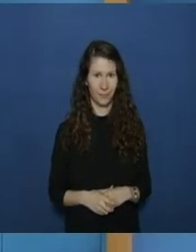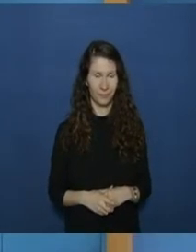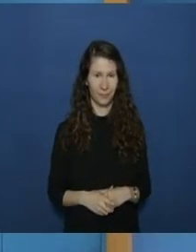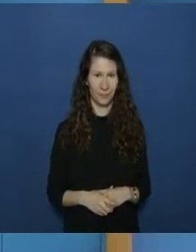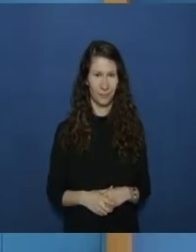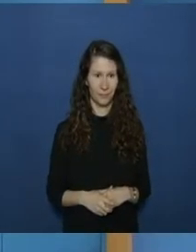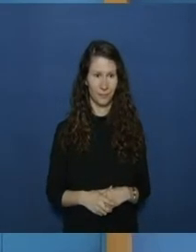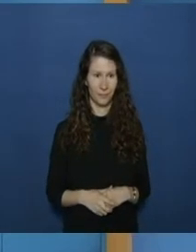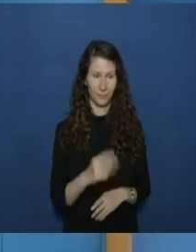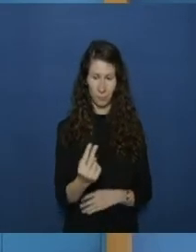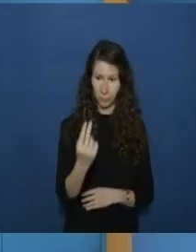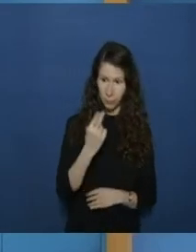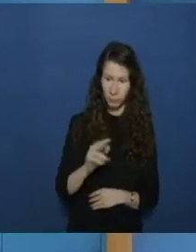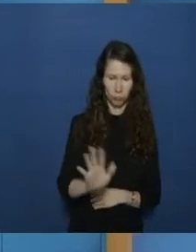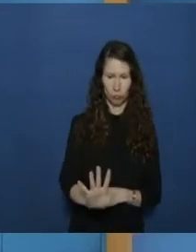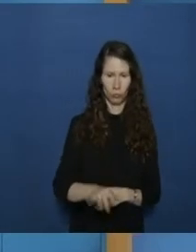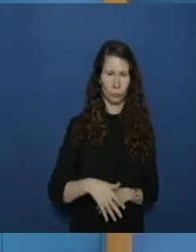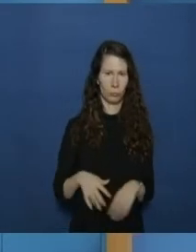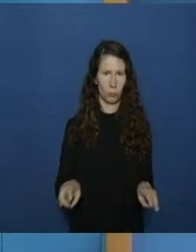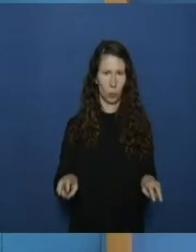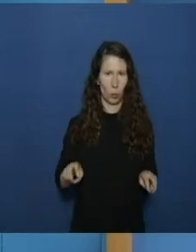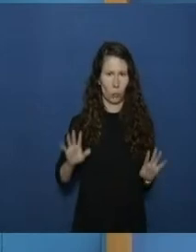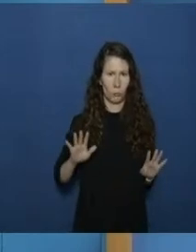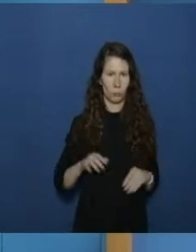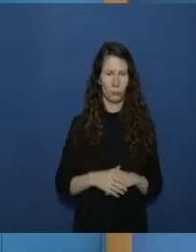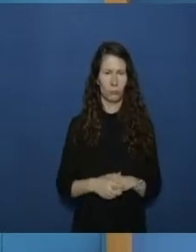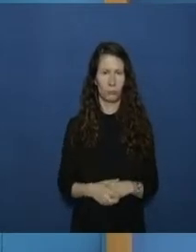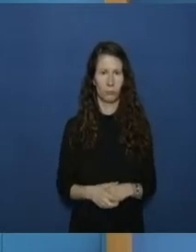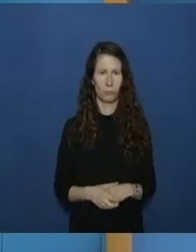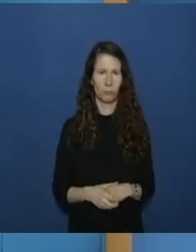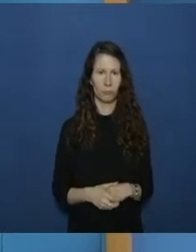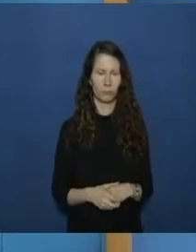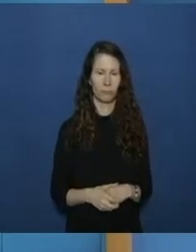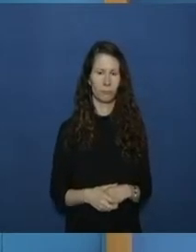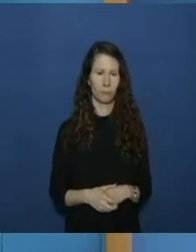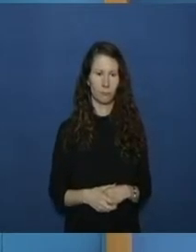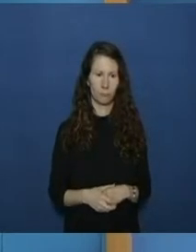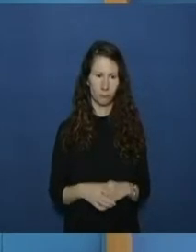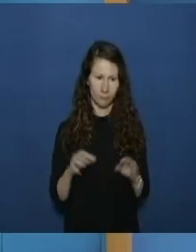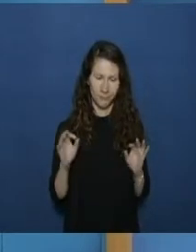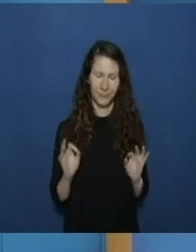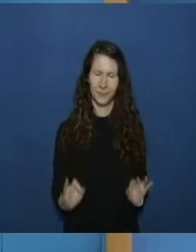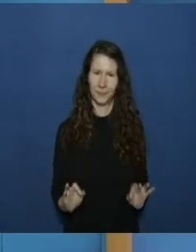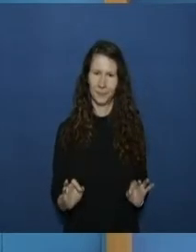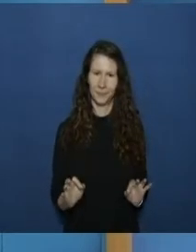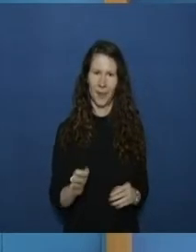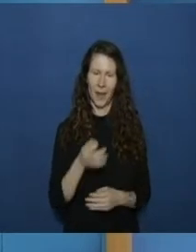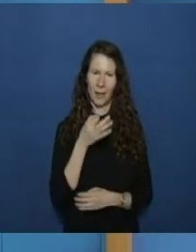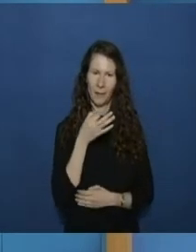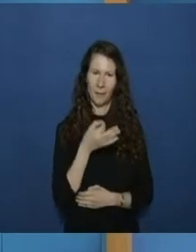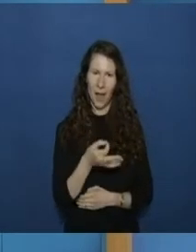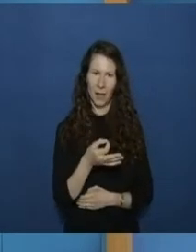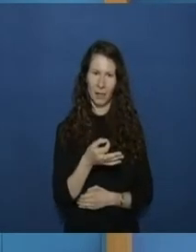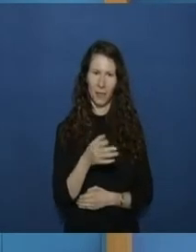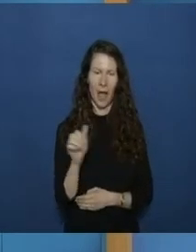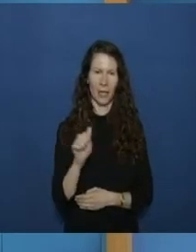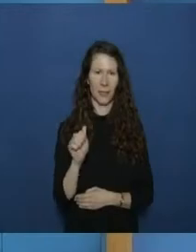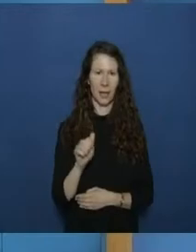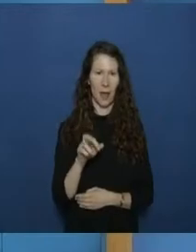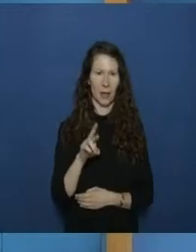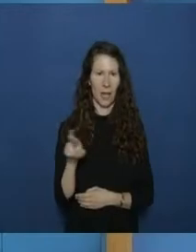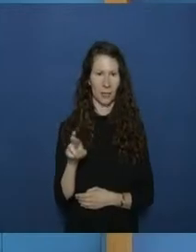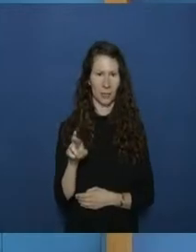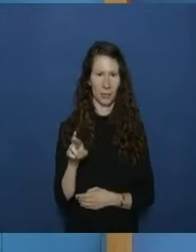So, Sie gucken mich? Nee, ich gucke mal so. Okay, gut. Dann habe ich dazu eine Frage von Alexander Ratz